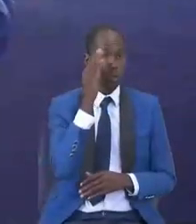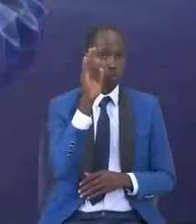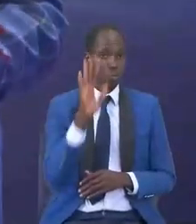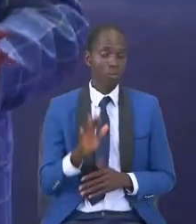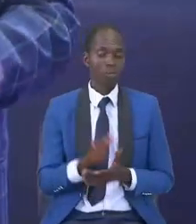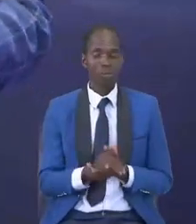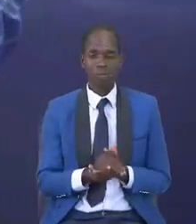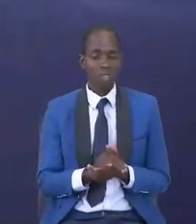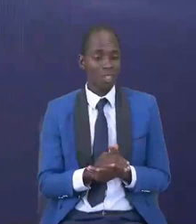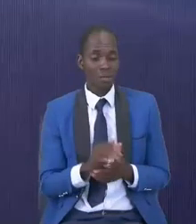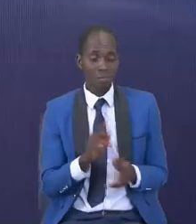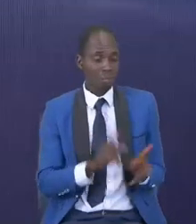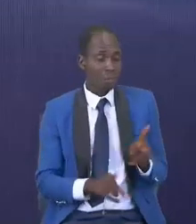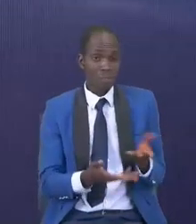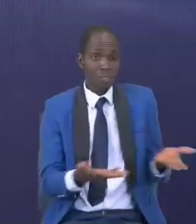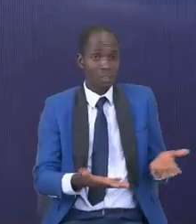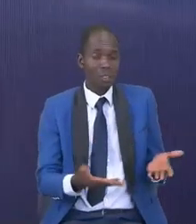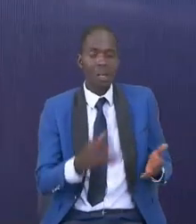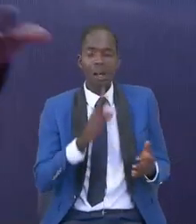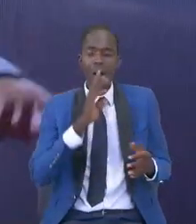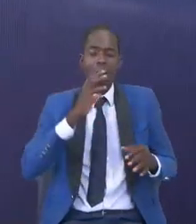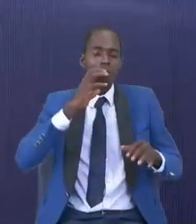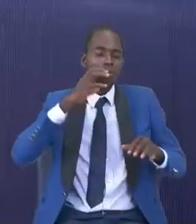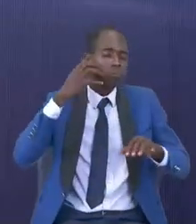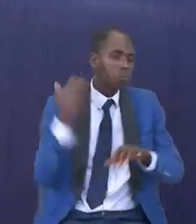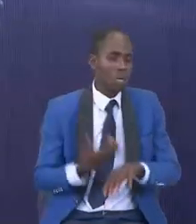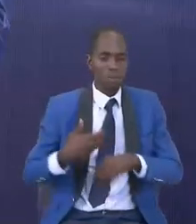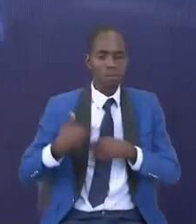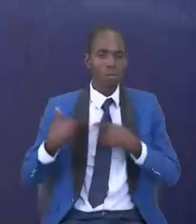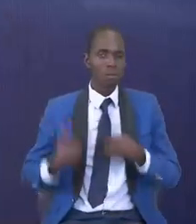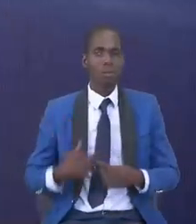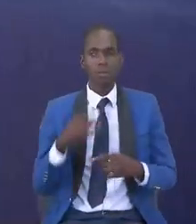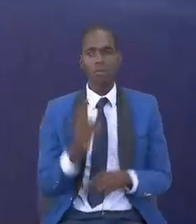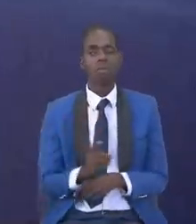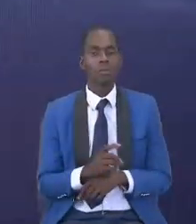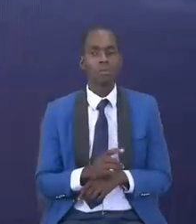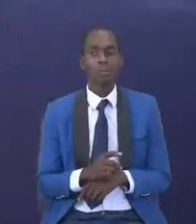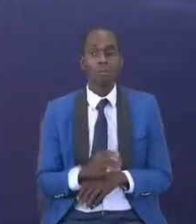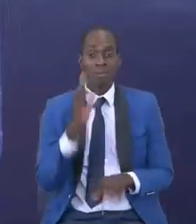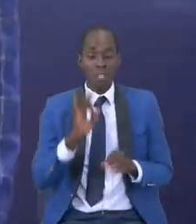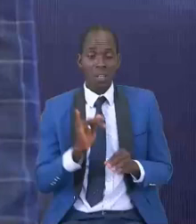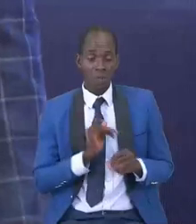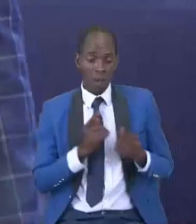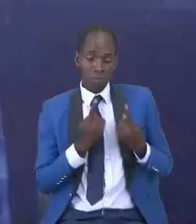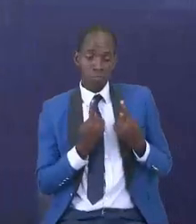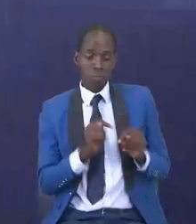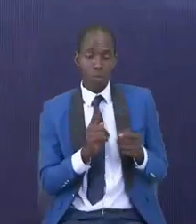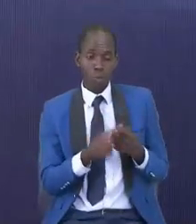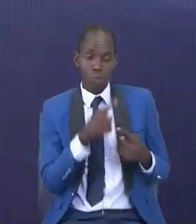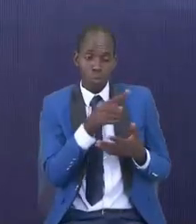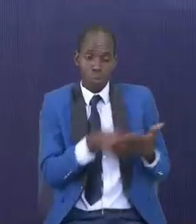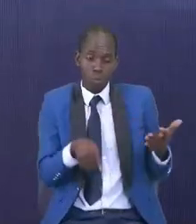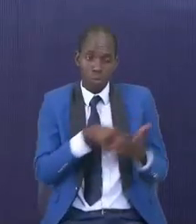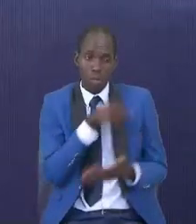prédicateur? Les gens de ces gens, ah, ils sont endurcis de cœur, ils sont endurcis. Même si j'essaie de lui dire